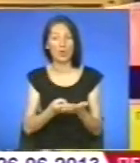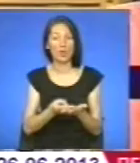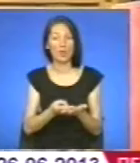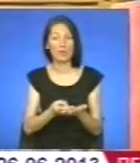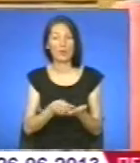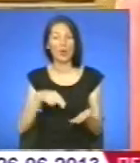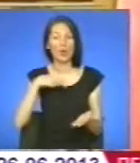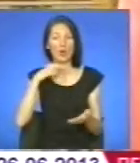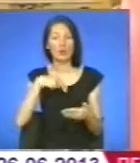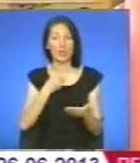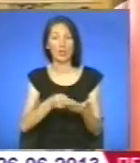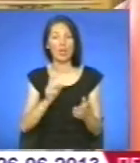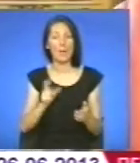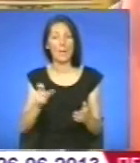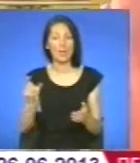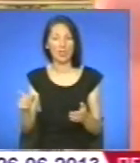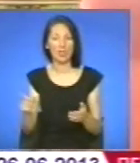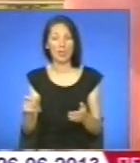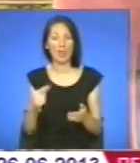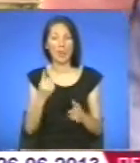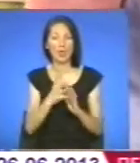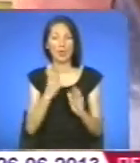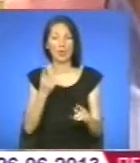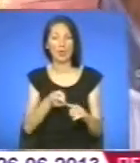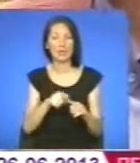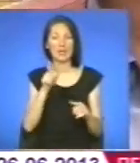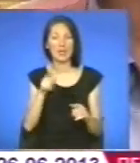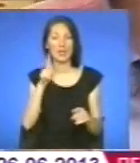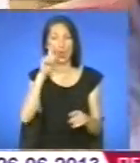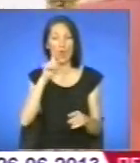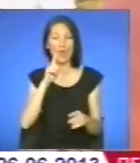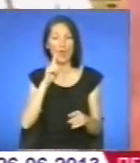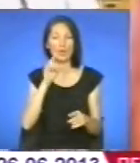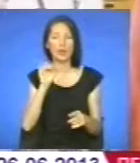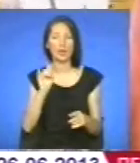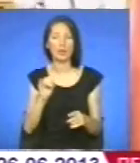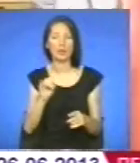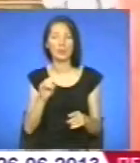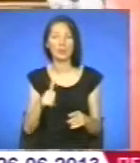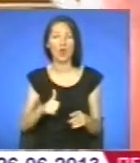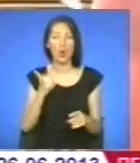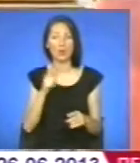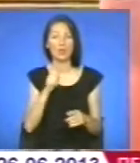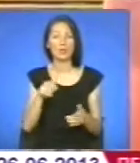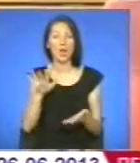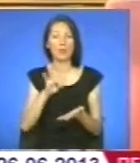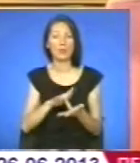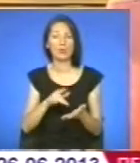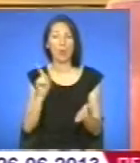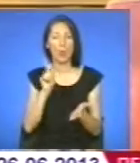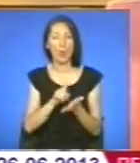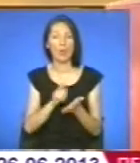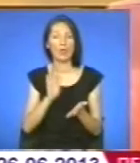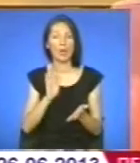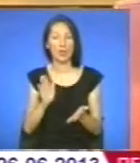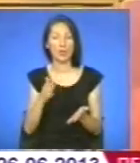Звертають пасажири, в першу чергу це їхній комфорт, ну і гордість за місто повинна бути,